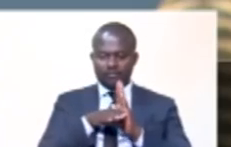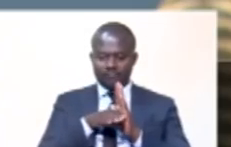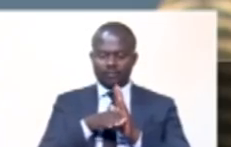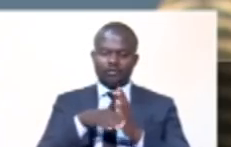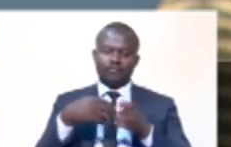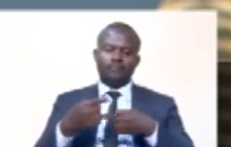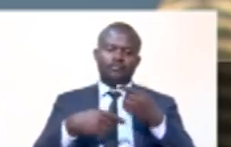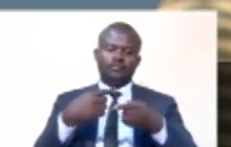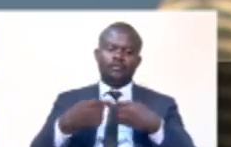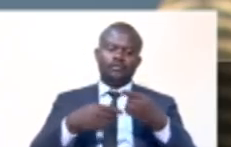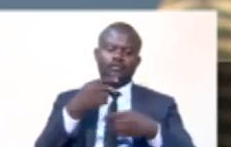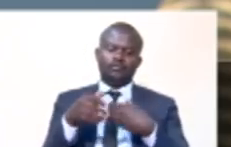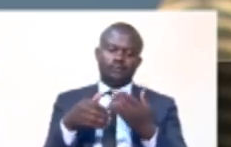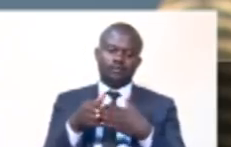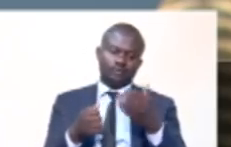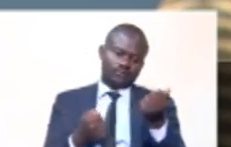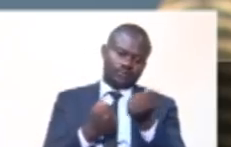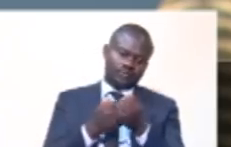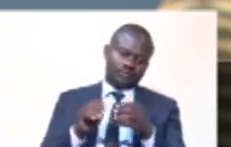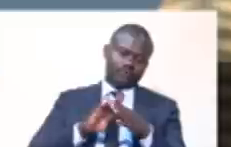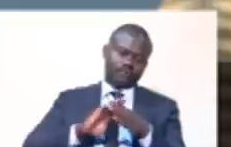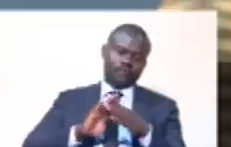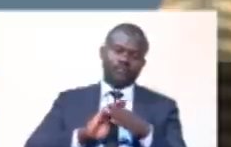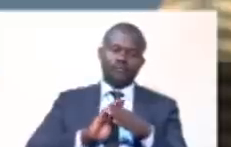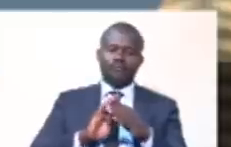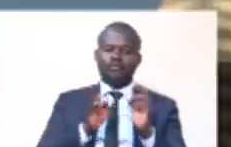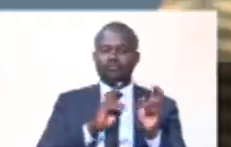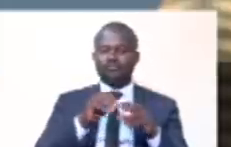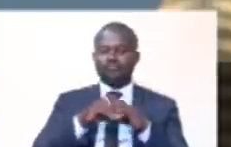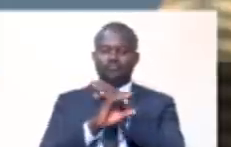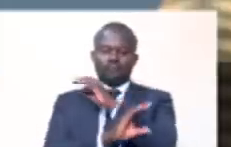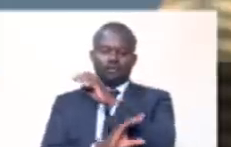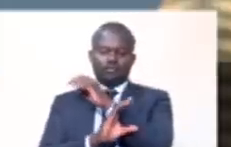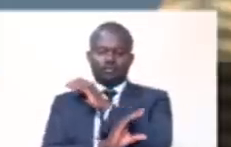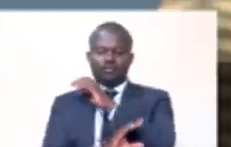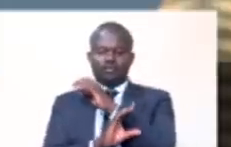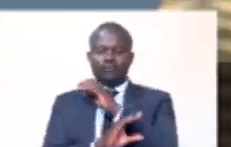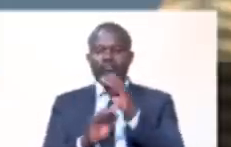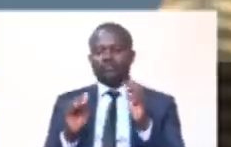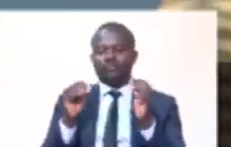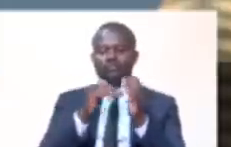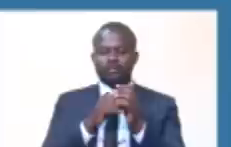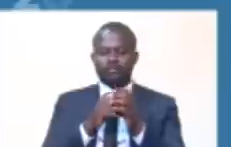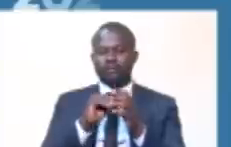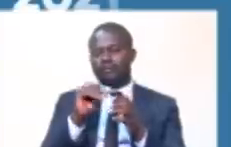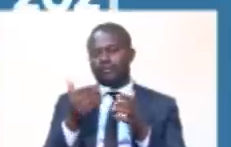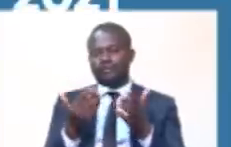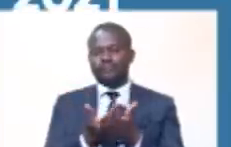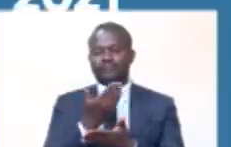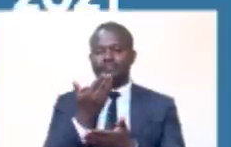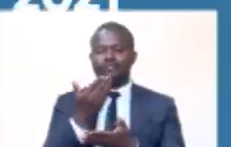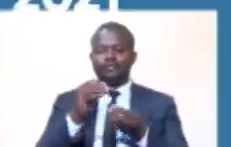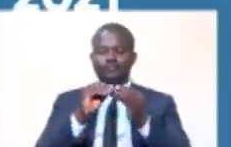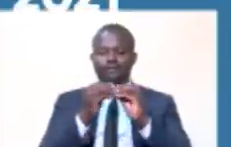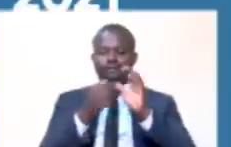azakomeza kunganira ishoramari risanzwe mu gihugu ndetse nirishya.